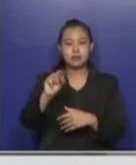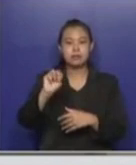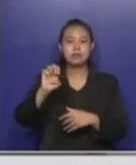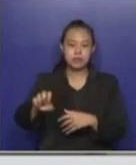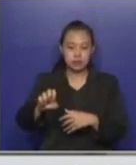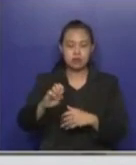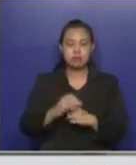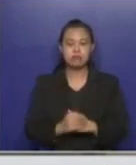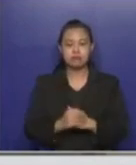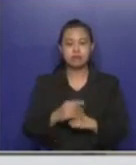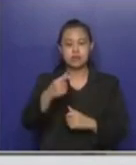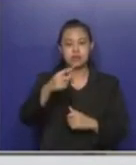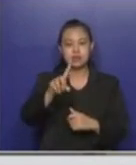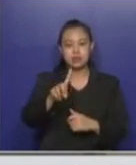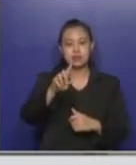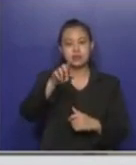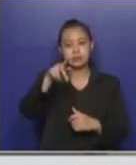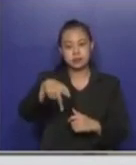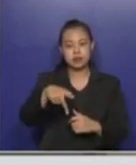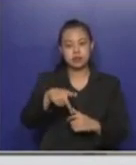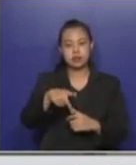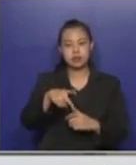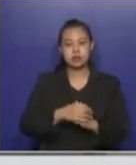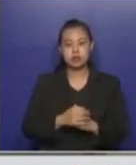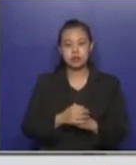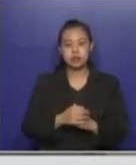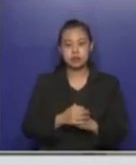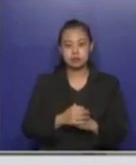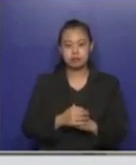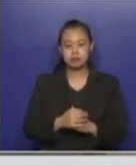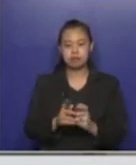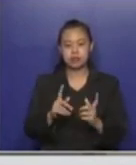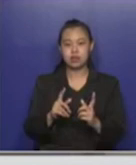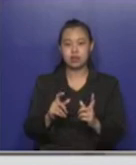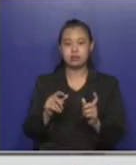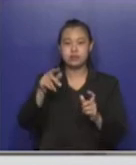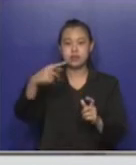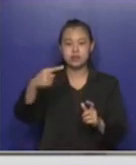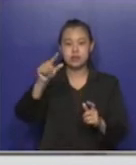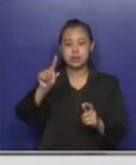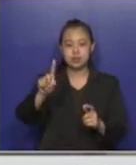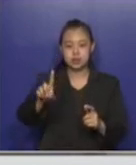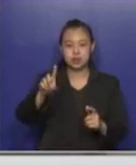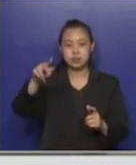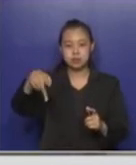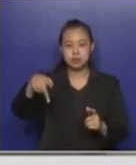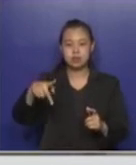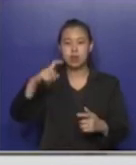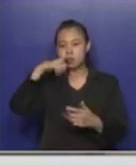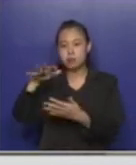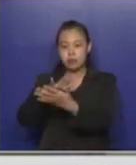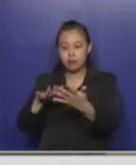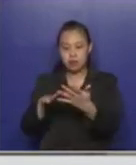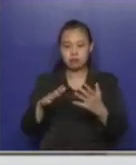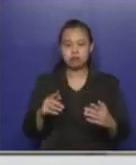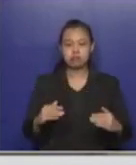า GDP ของ SME ต่อ GDP รวมของประเทศอยู่ที่ 39.6% น